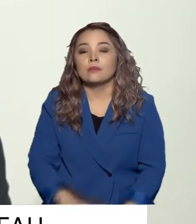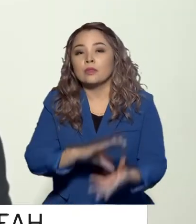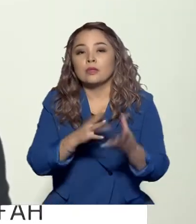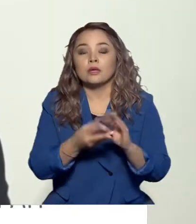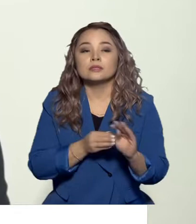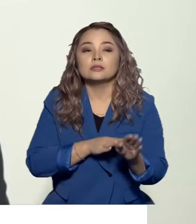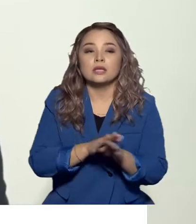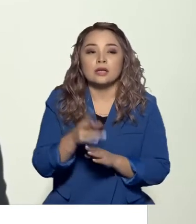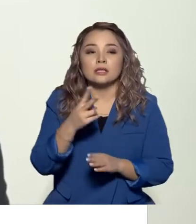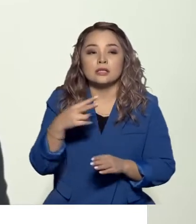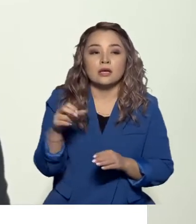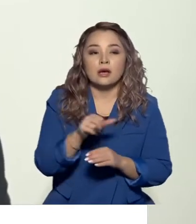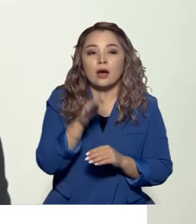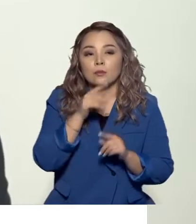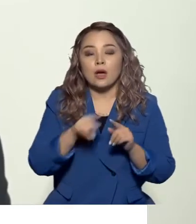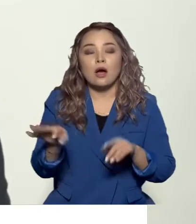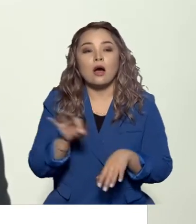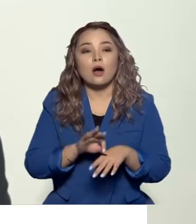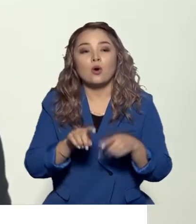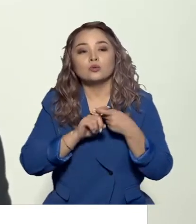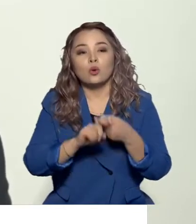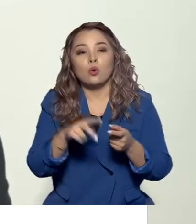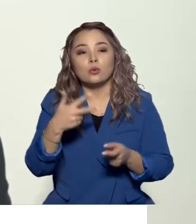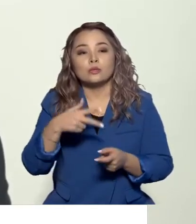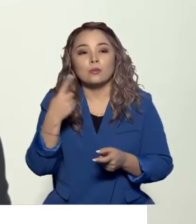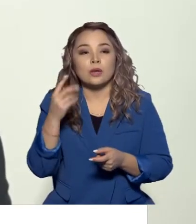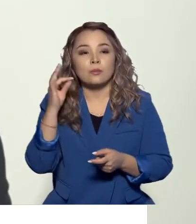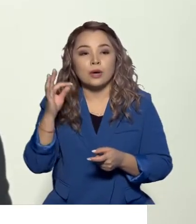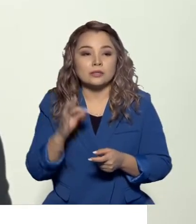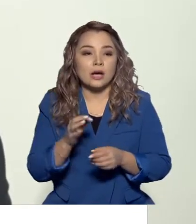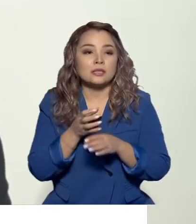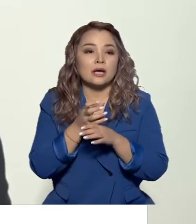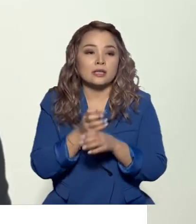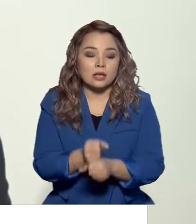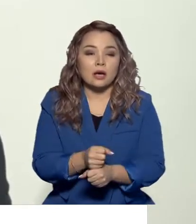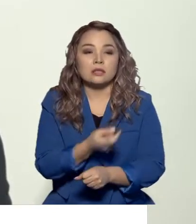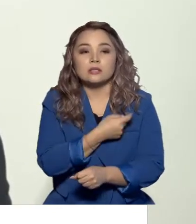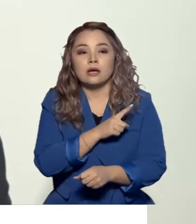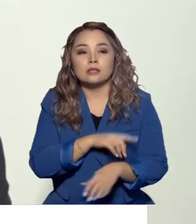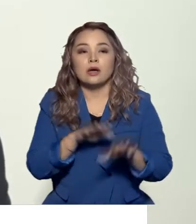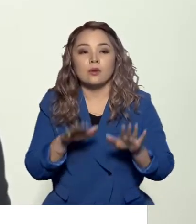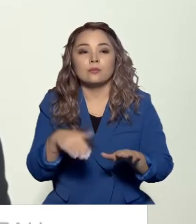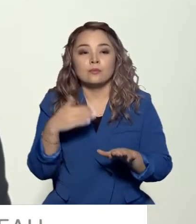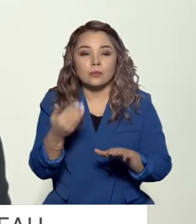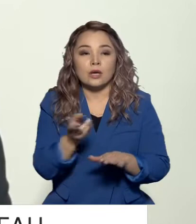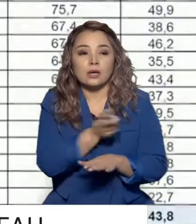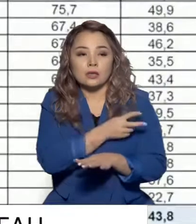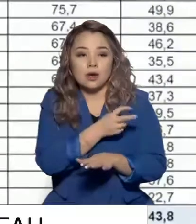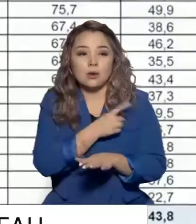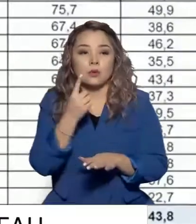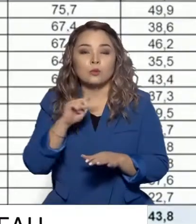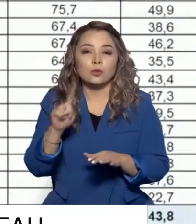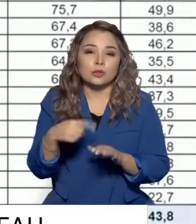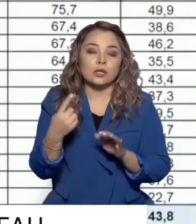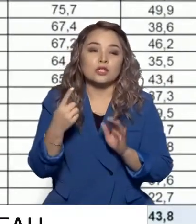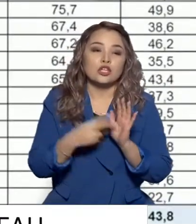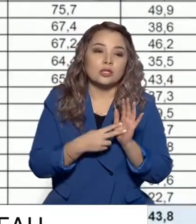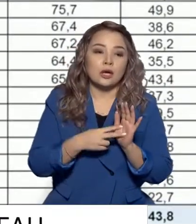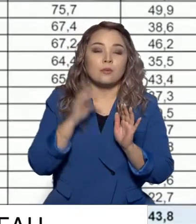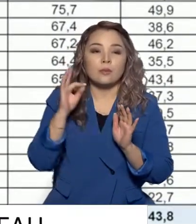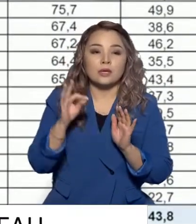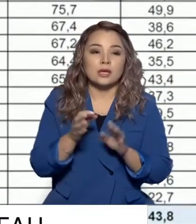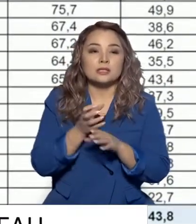Елімізде соңғы 2 аптада ауру жұқтыру 31% азайды. Стационарлық және амбулаториялық ем алып жатқандардың саны 1,7 есе